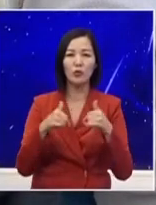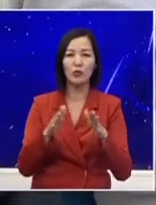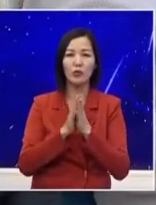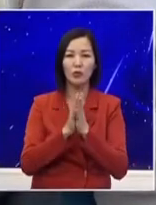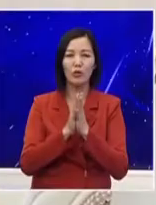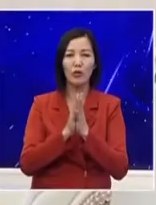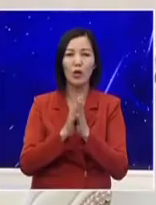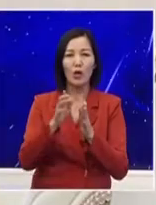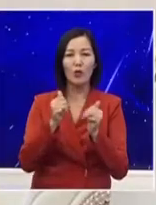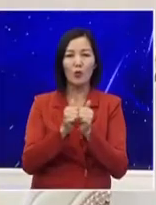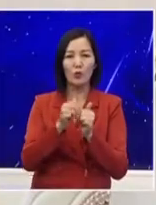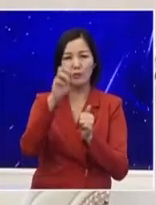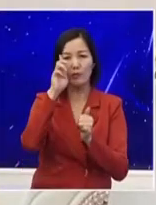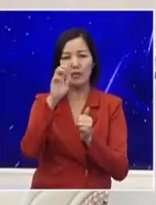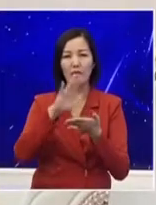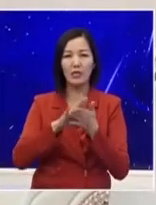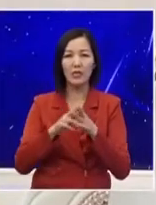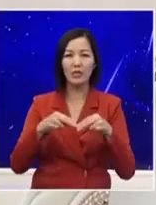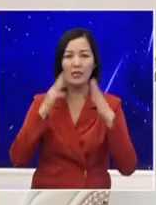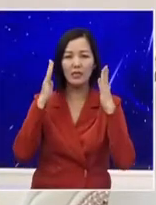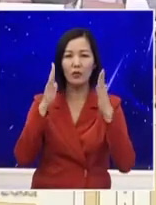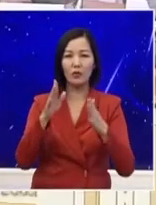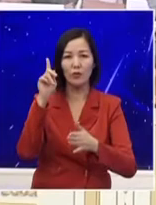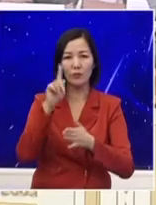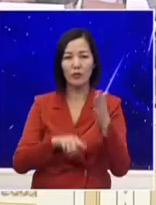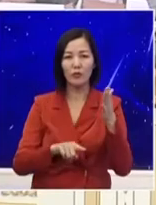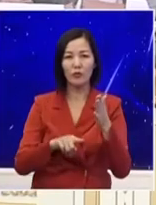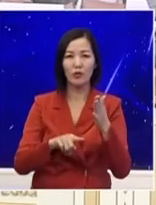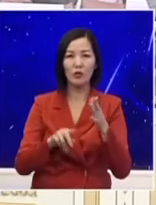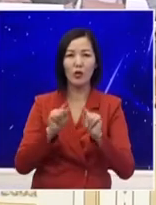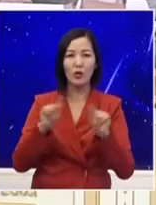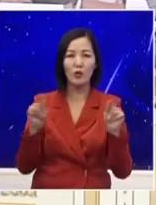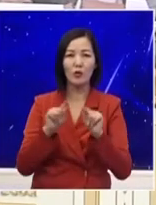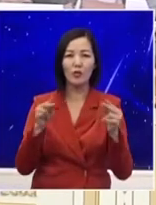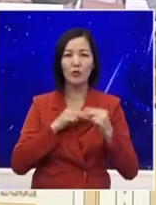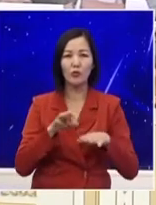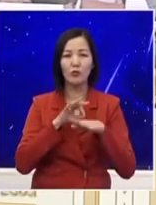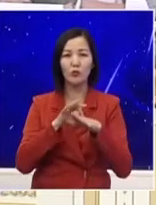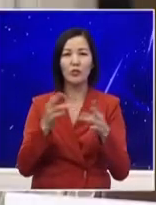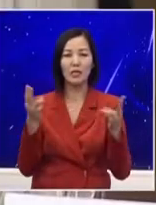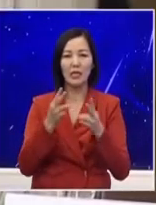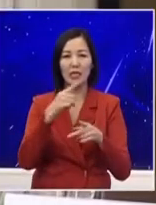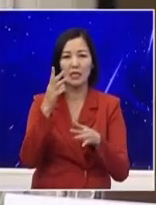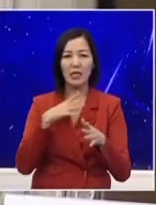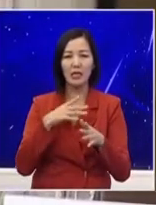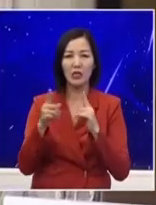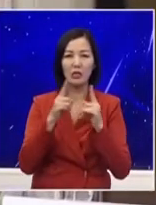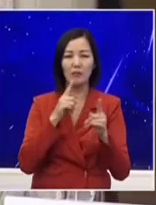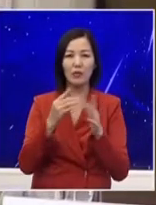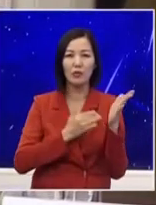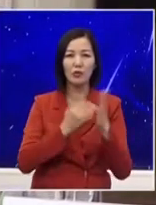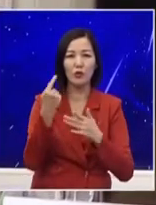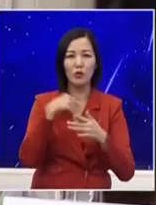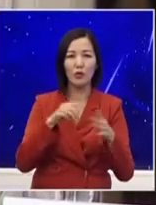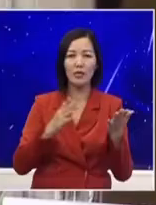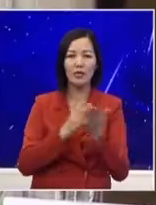сұрады. Көрші мемлекеттердегі жағдайды ескере отырып, дін ұстанушылар арасында үгіт-насихат жұмыстарын жүргізу керектігін айтты. Жиын барысында